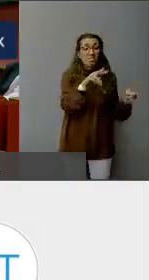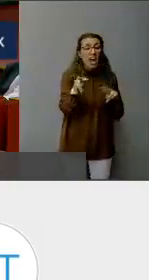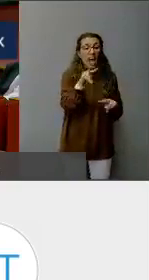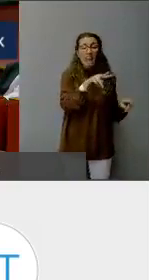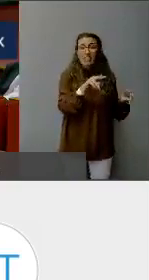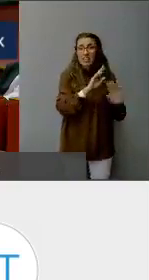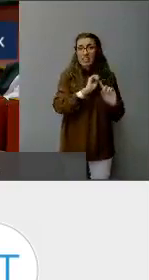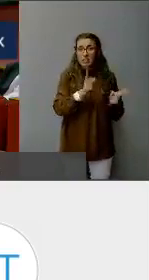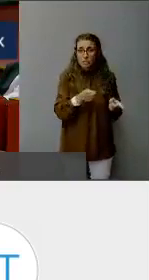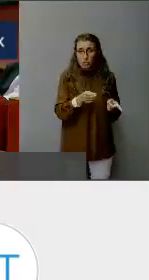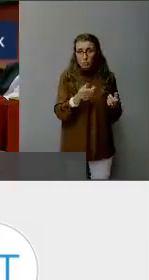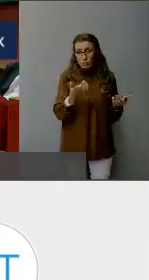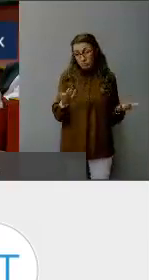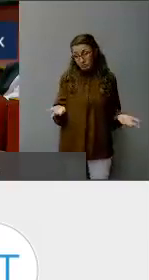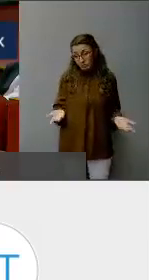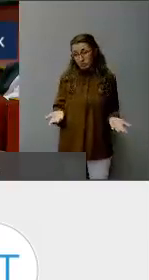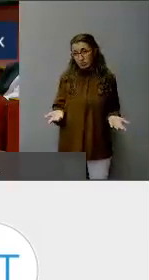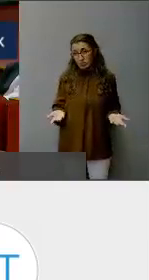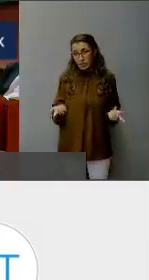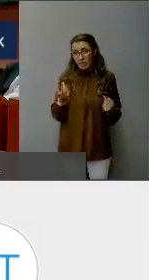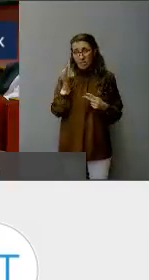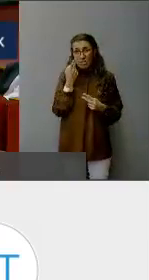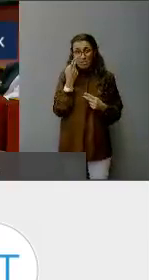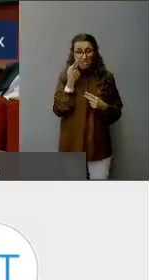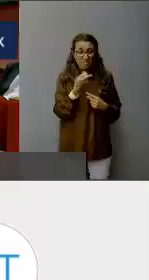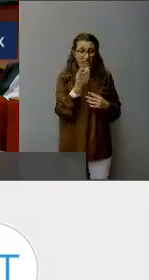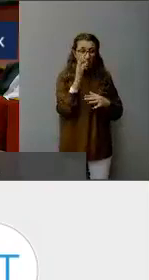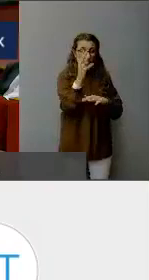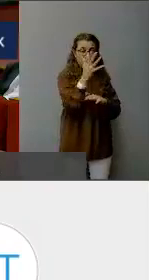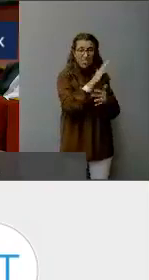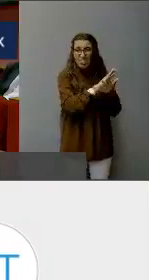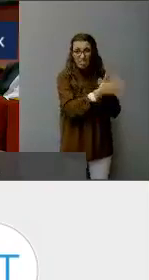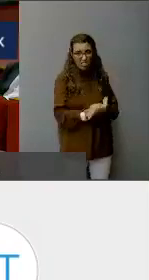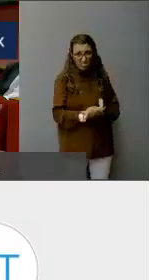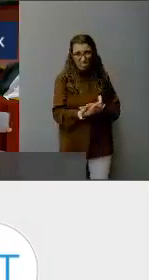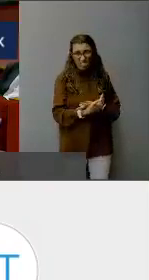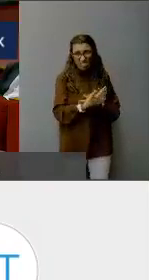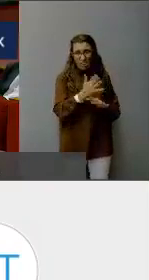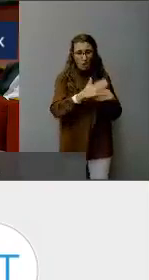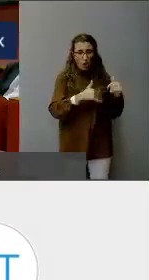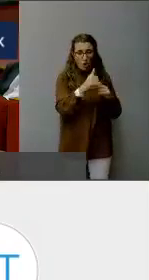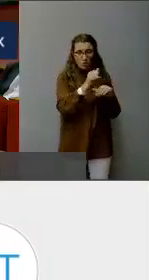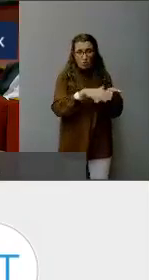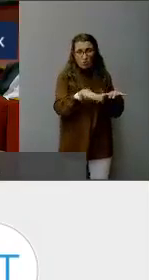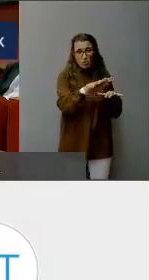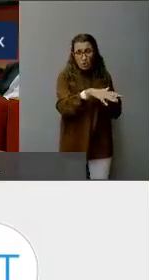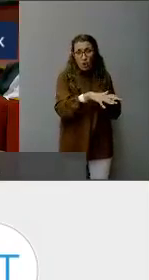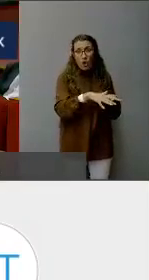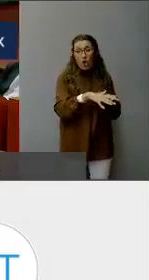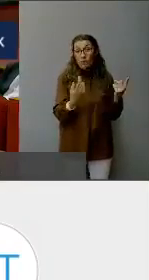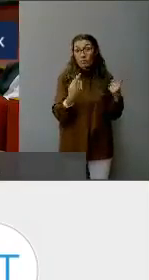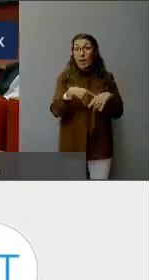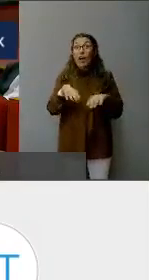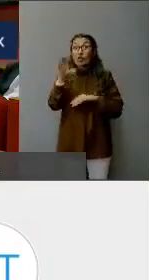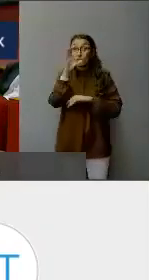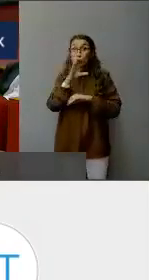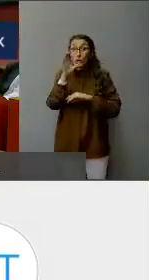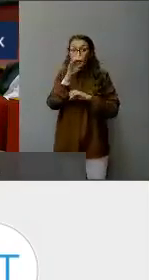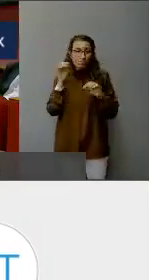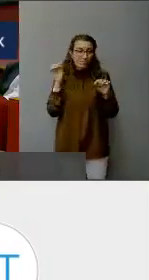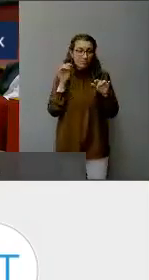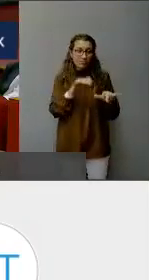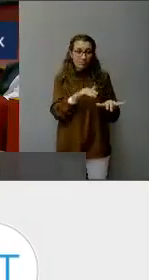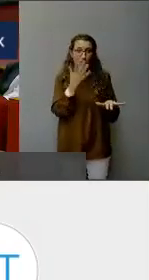peccato che la vedranno anche come verrà cementificato a tutti quei turisti erano invece interessati magari andare a vesima passeggiare